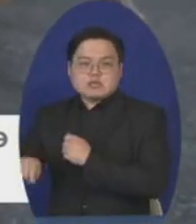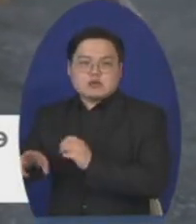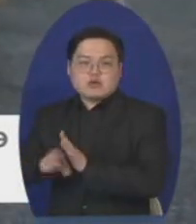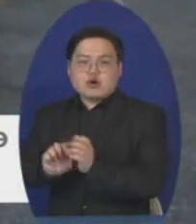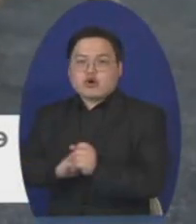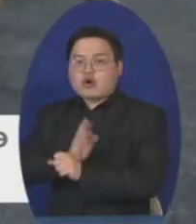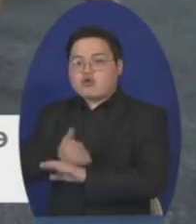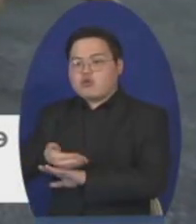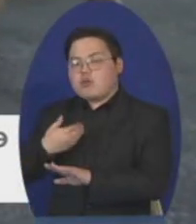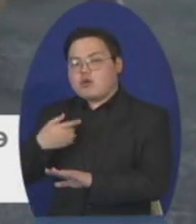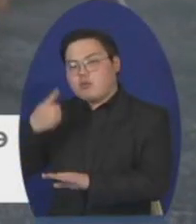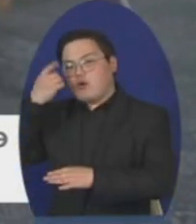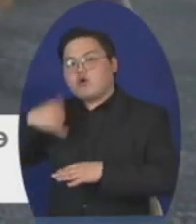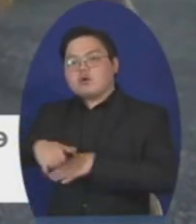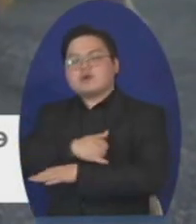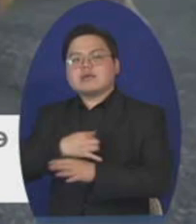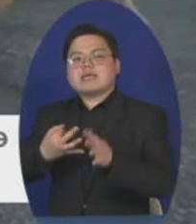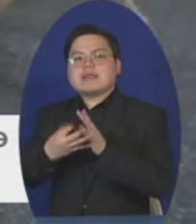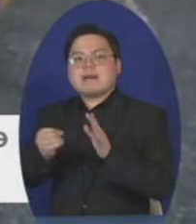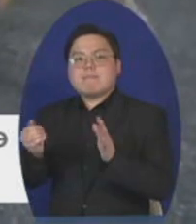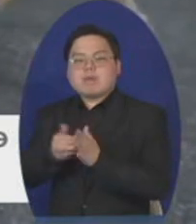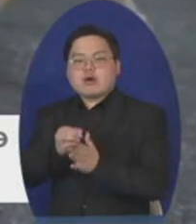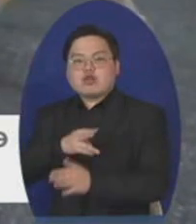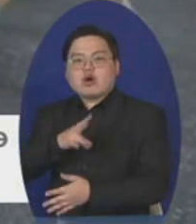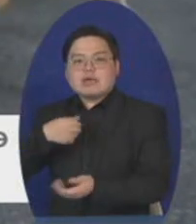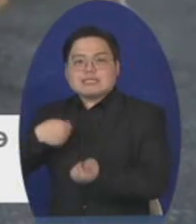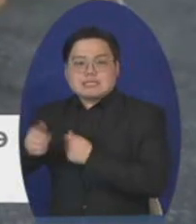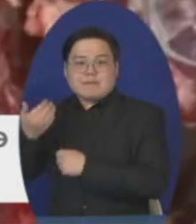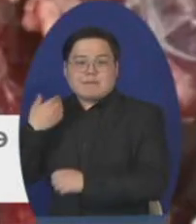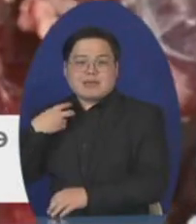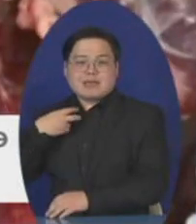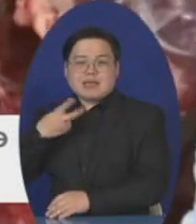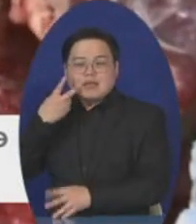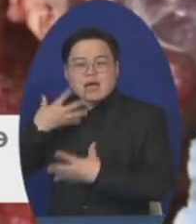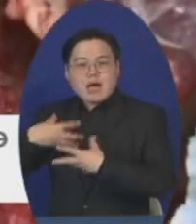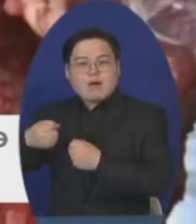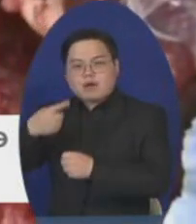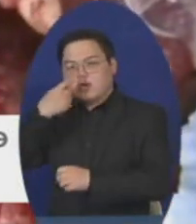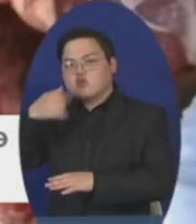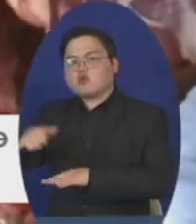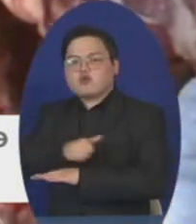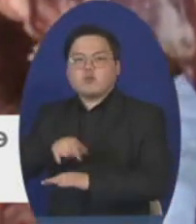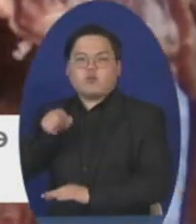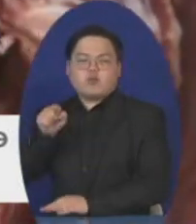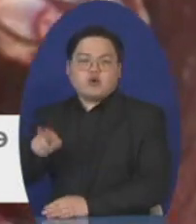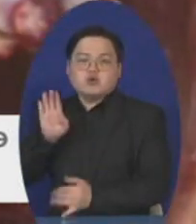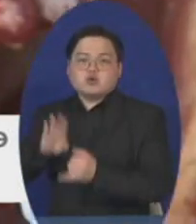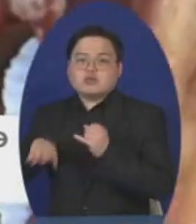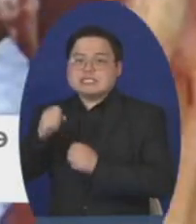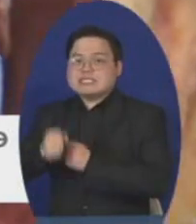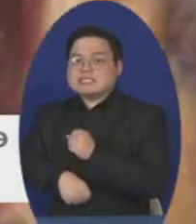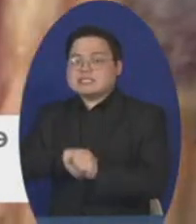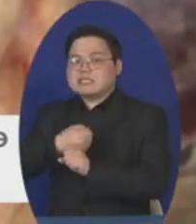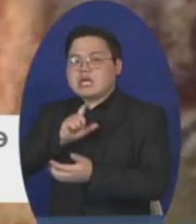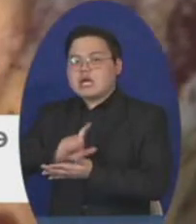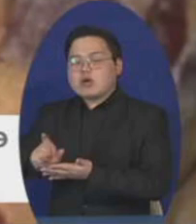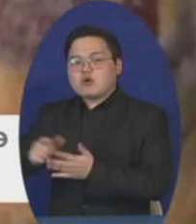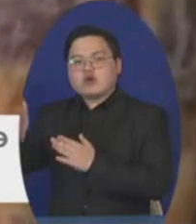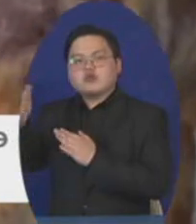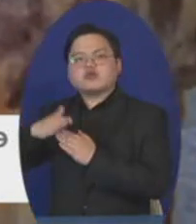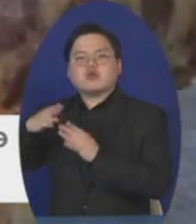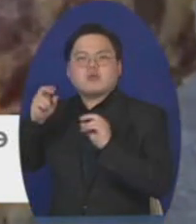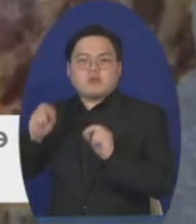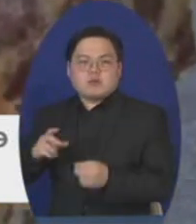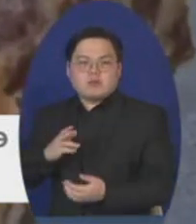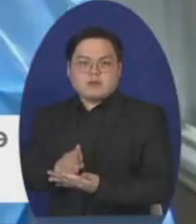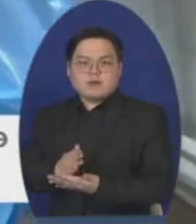мянган тонн мах экспортлж байсан. Экспортын ихэнх хувийг бүгд найрамдах хятад ард улс руу гаргадаг. Харин сүүлийн жилүүдэд экспорт зогсон байдалд орсон